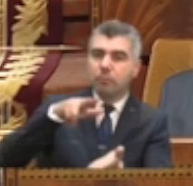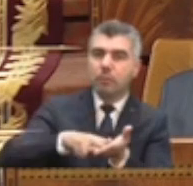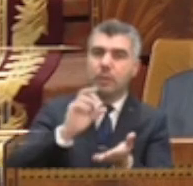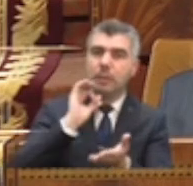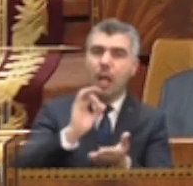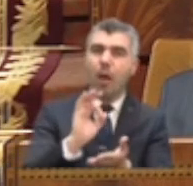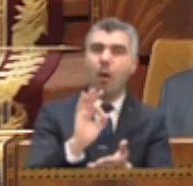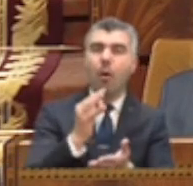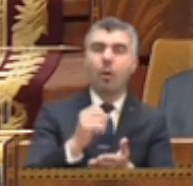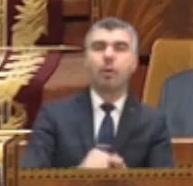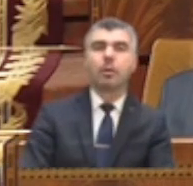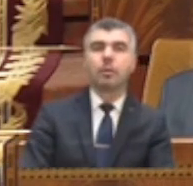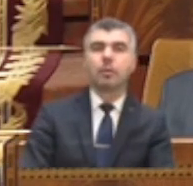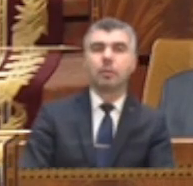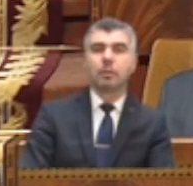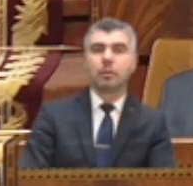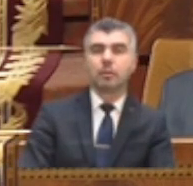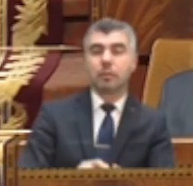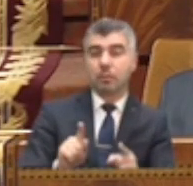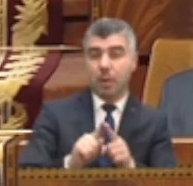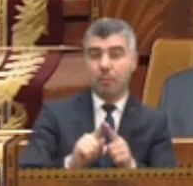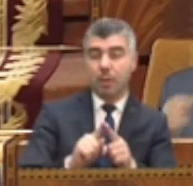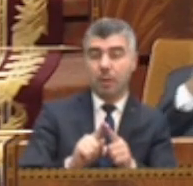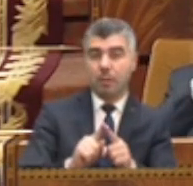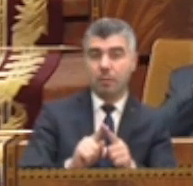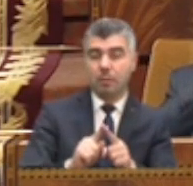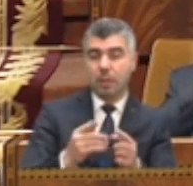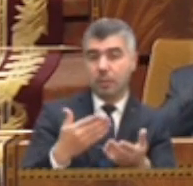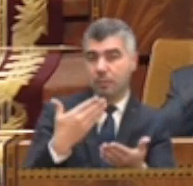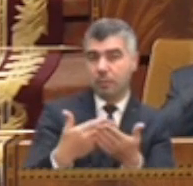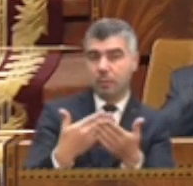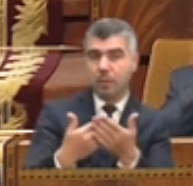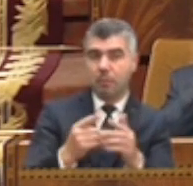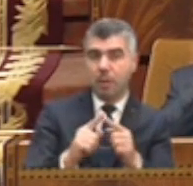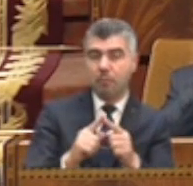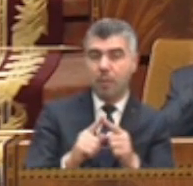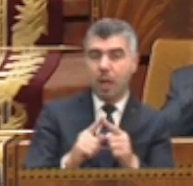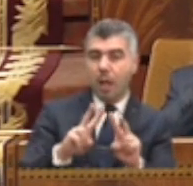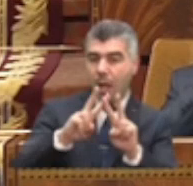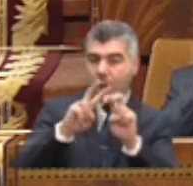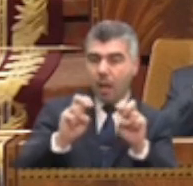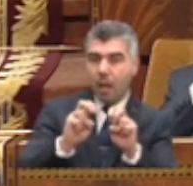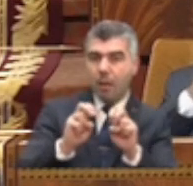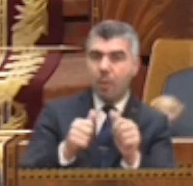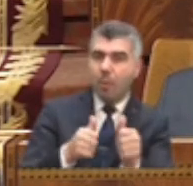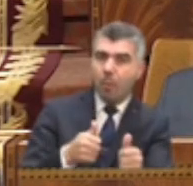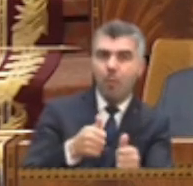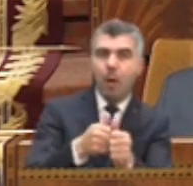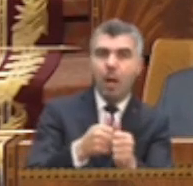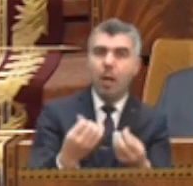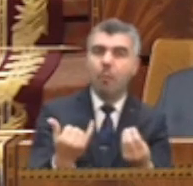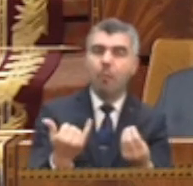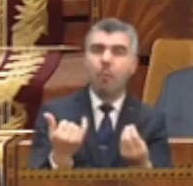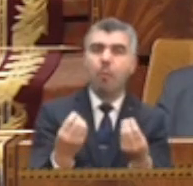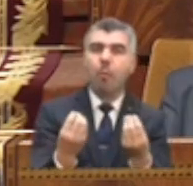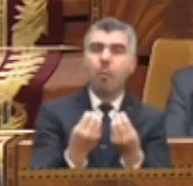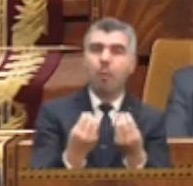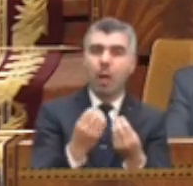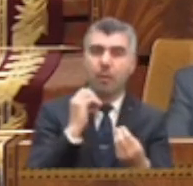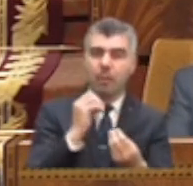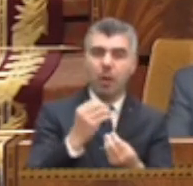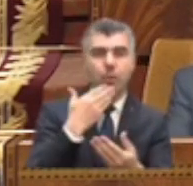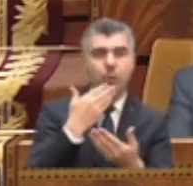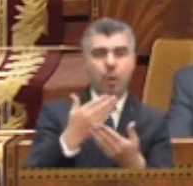المستوى. ونطلبوا منكم في أرض الواقع تكون مراقبة ومواكبة في هذا الموضوع. وكنشكرك سيد